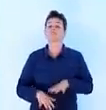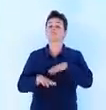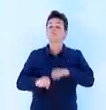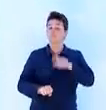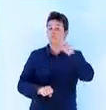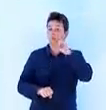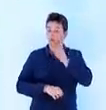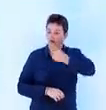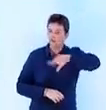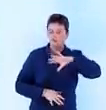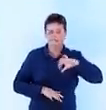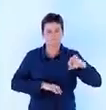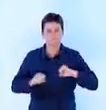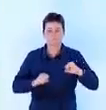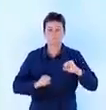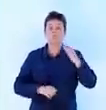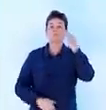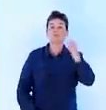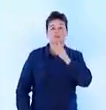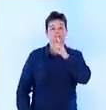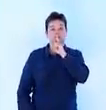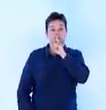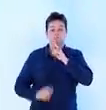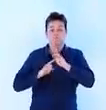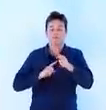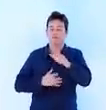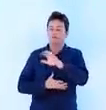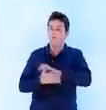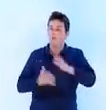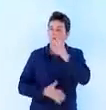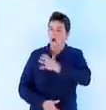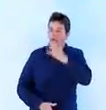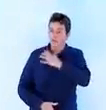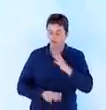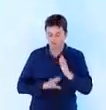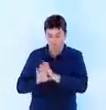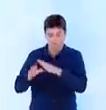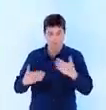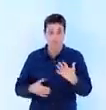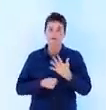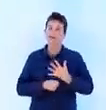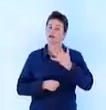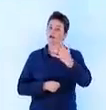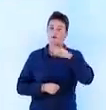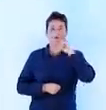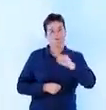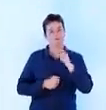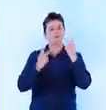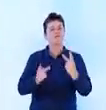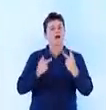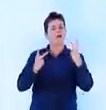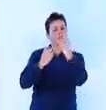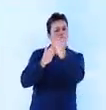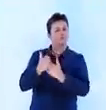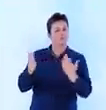agi. L'immobilisme nous aurait conduit au désastre. Pour les cinq années qui viennent, ce sont les valeurs du travail, de